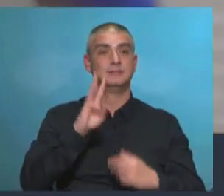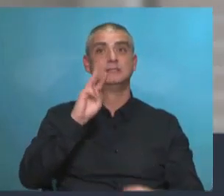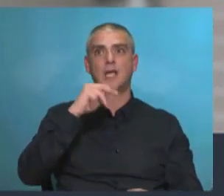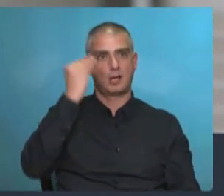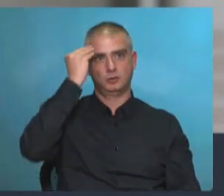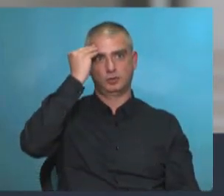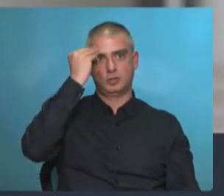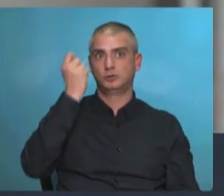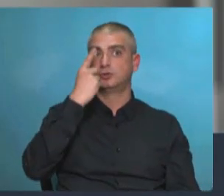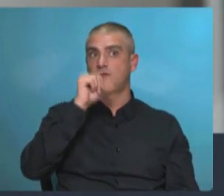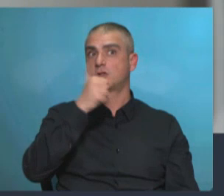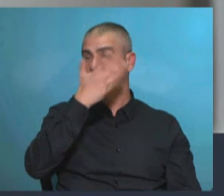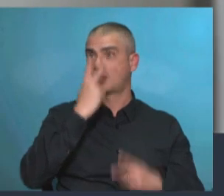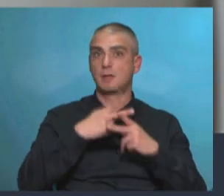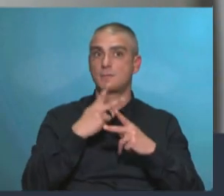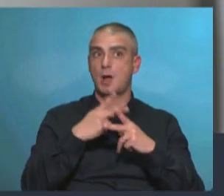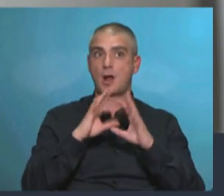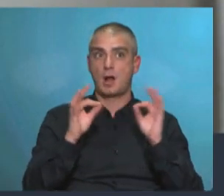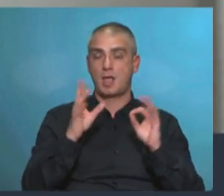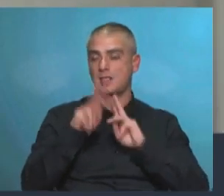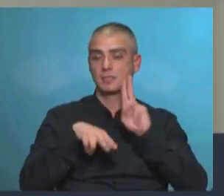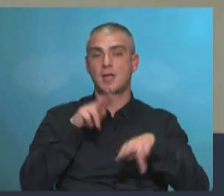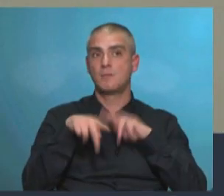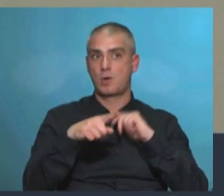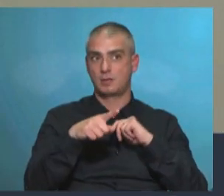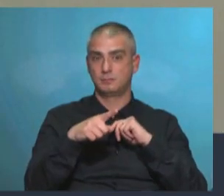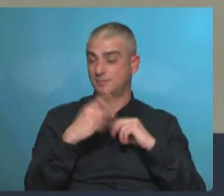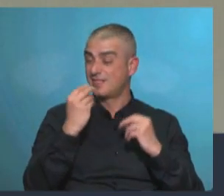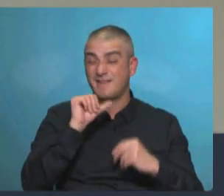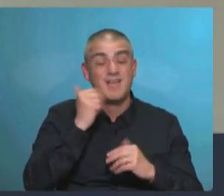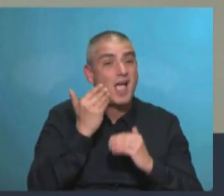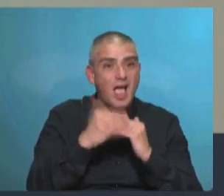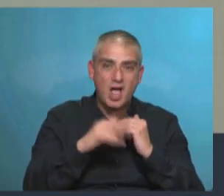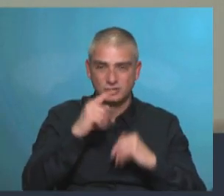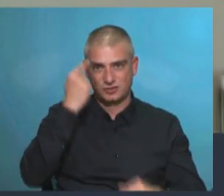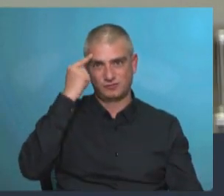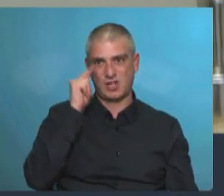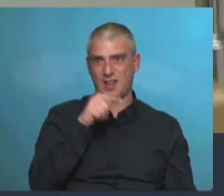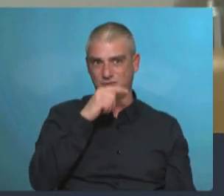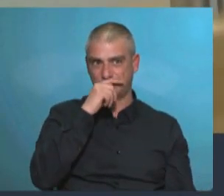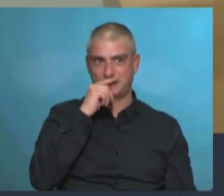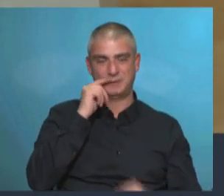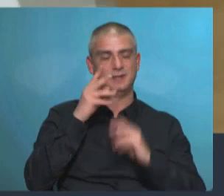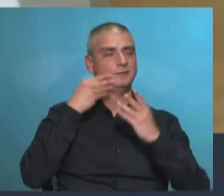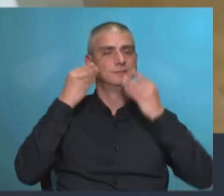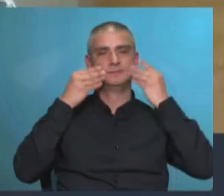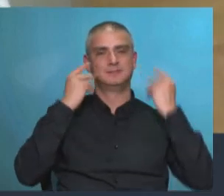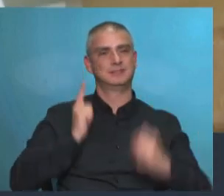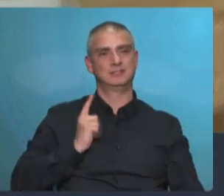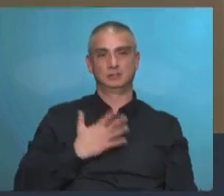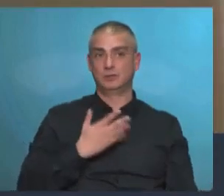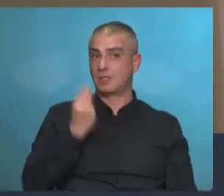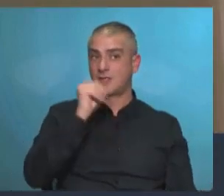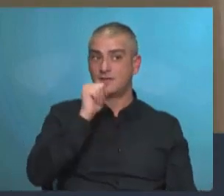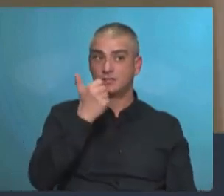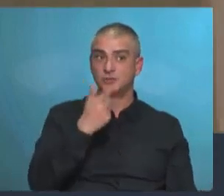את השבועות הראשונים למחלה עם הטיפולים, כשהדבר האחרון שאפשר לחשוב עליו הוא הטיפוח האישי. הדבר